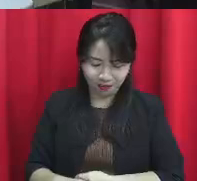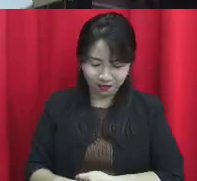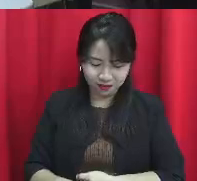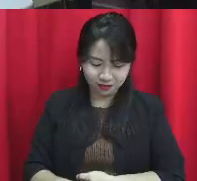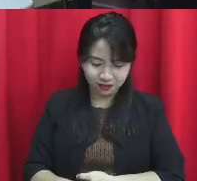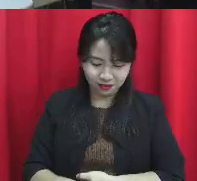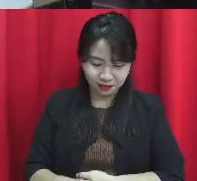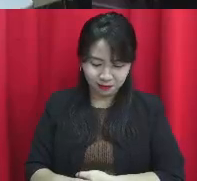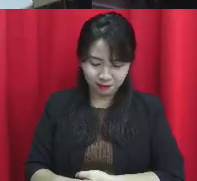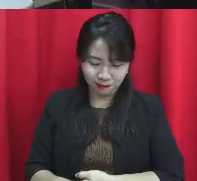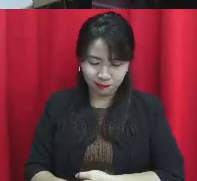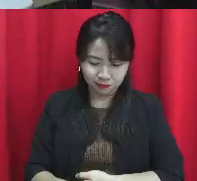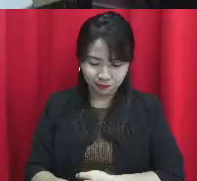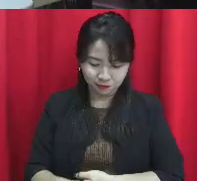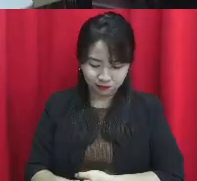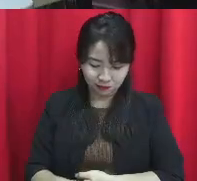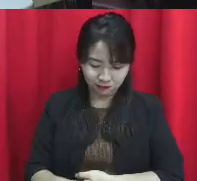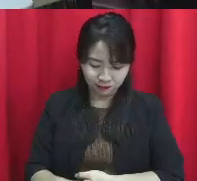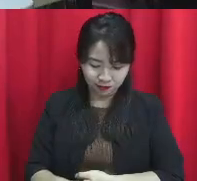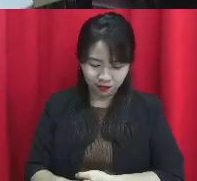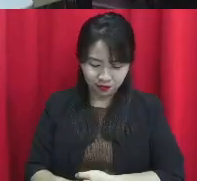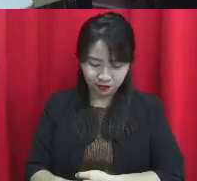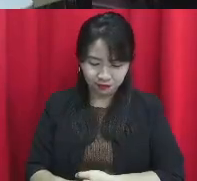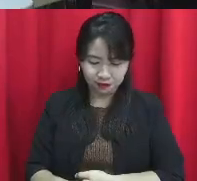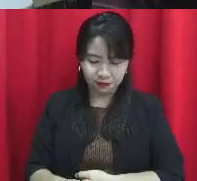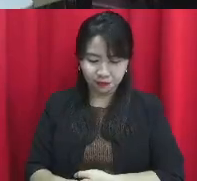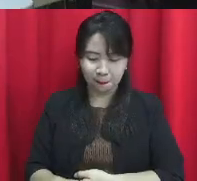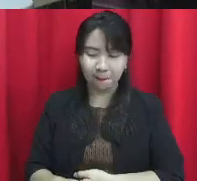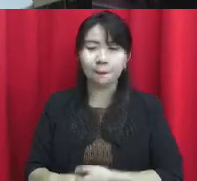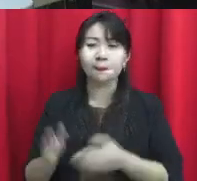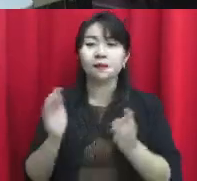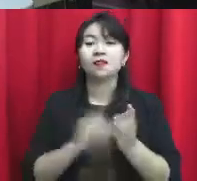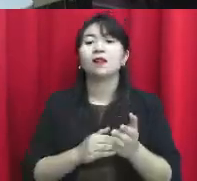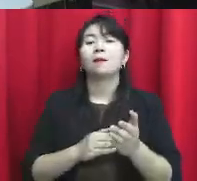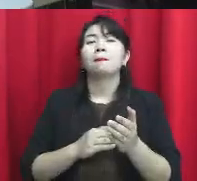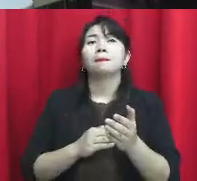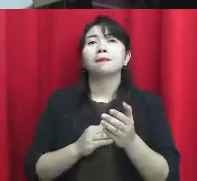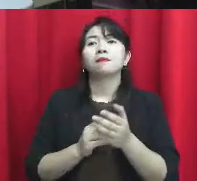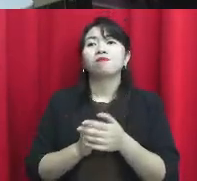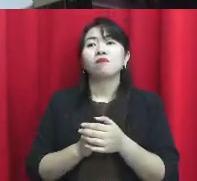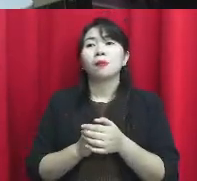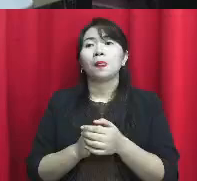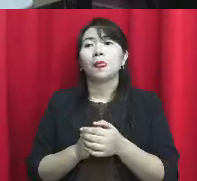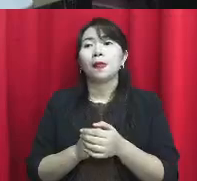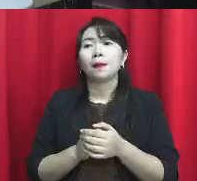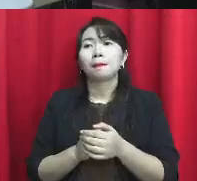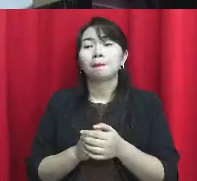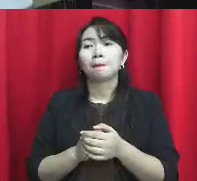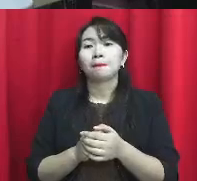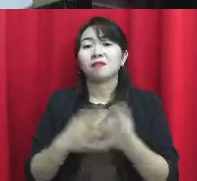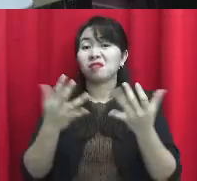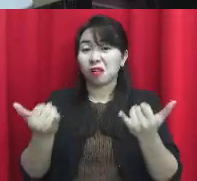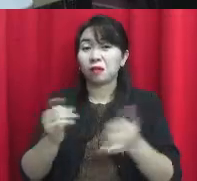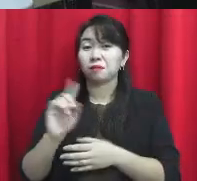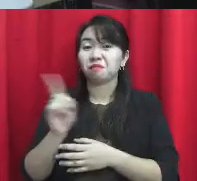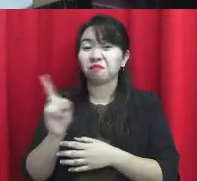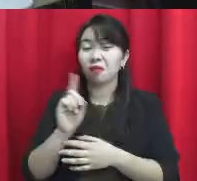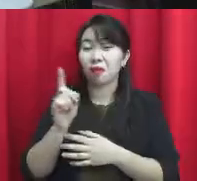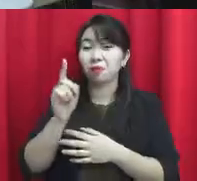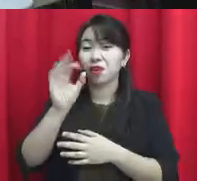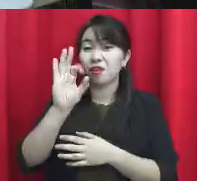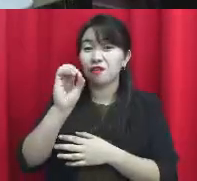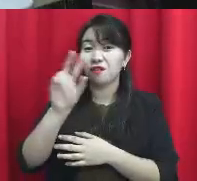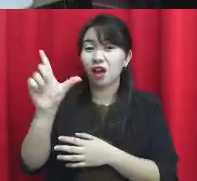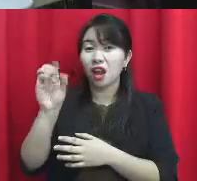pag-follow up Minsan parang ang dating rebuking agad eh and condemning masyado yung o akala ko ba nagbalik atang ka Bakit ganit hindi